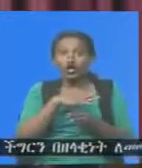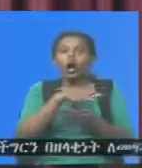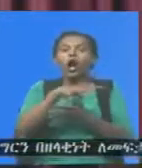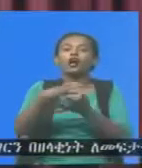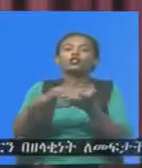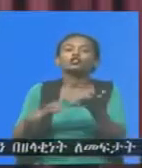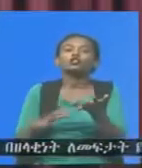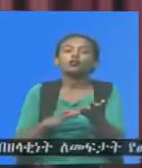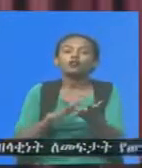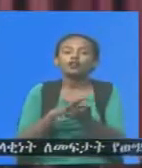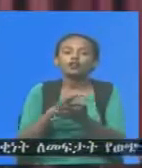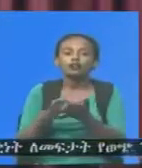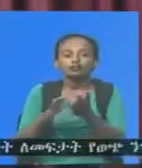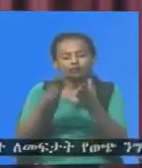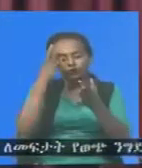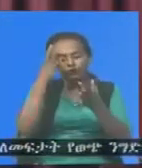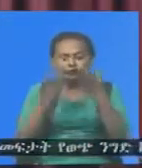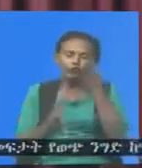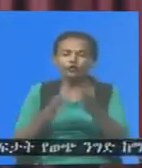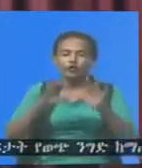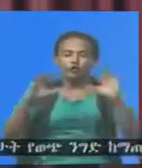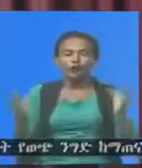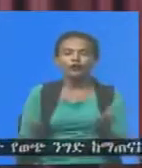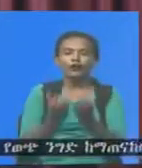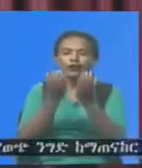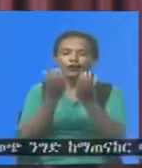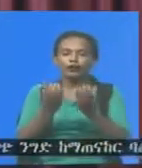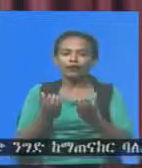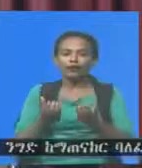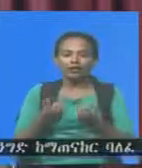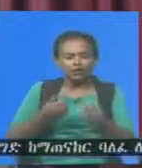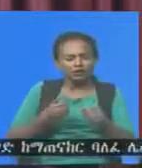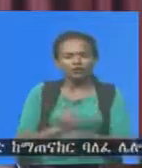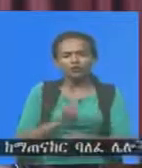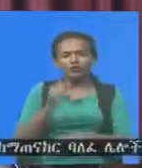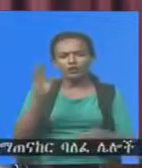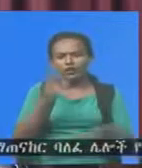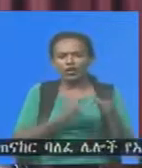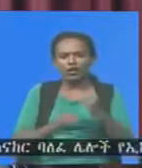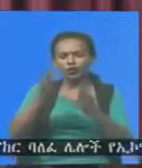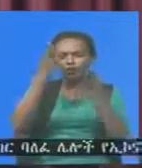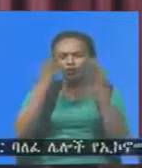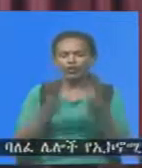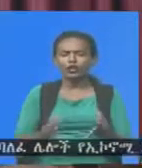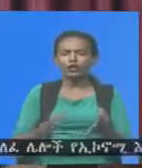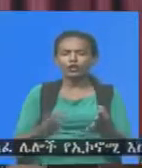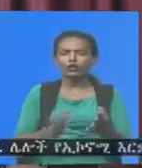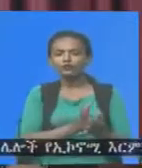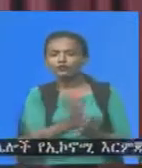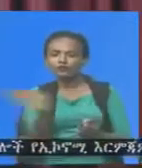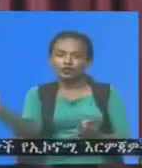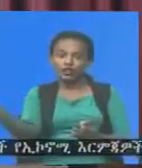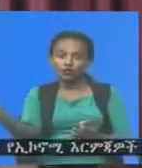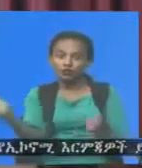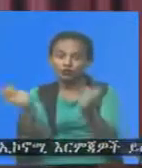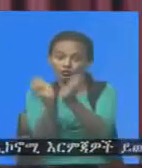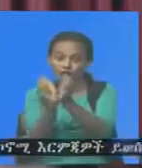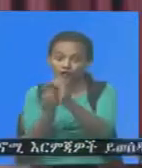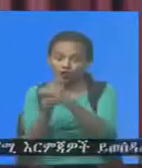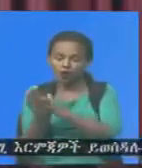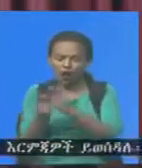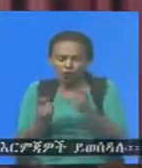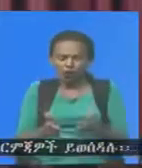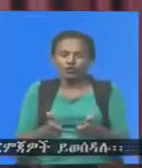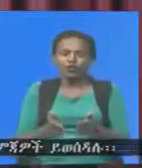በአሸባሪነት ይፈረጃሉ፣ ይከሰሳሉ፣ ይከላከራሉ፣ ይፈረዳል። ማረሚያ ቤት ሲገቡ ግን አውቶማቲካሊ